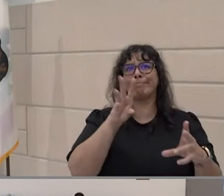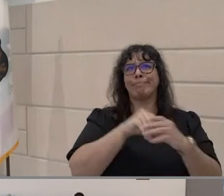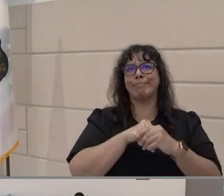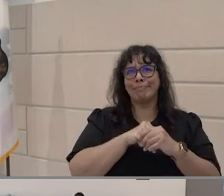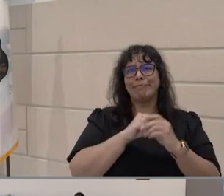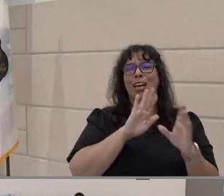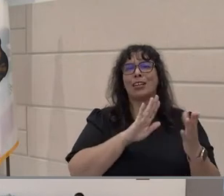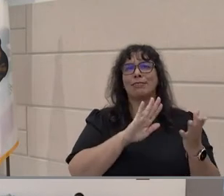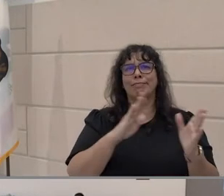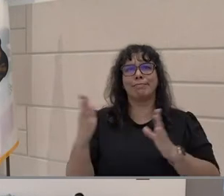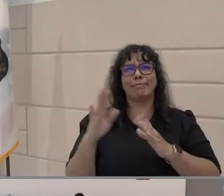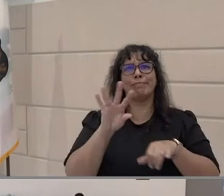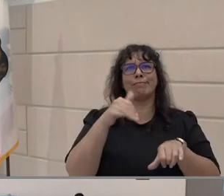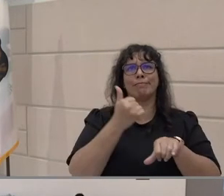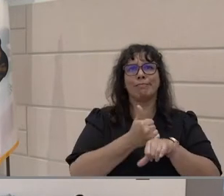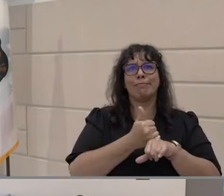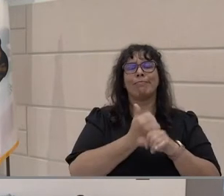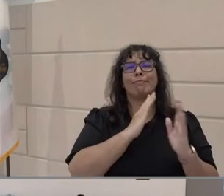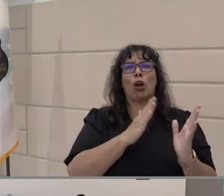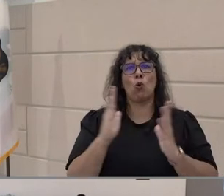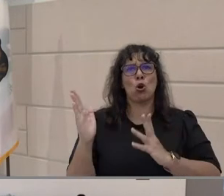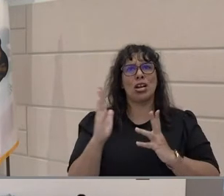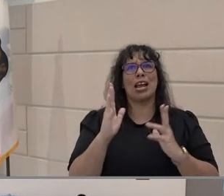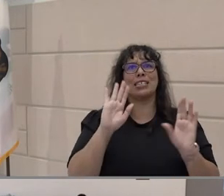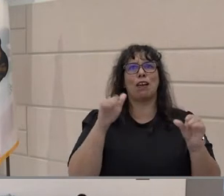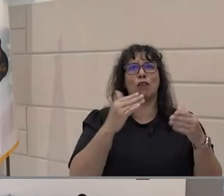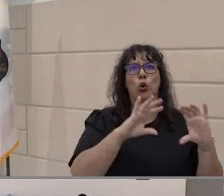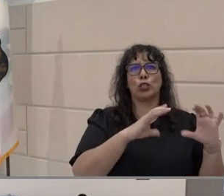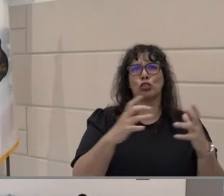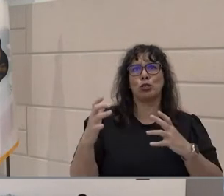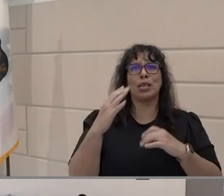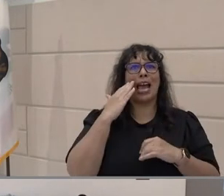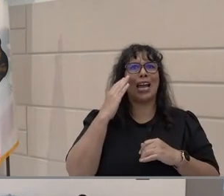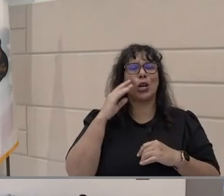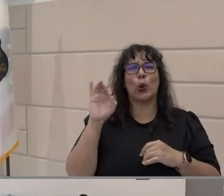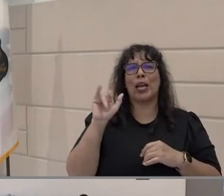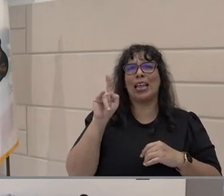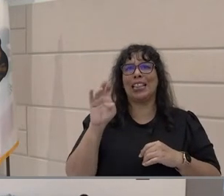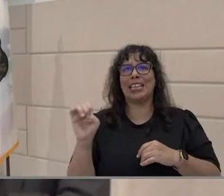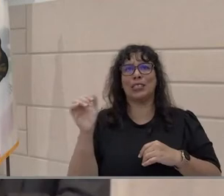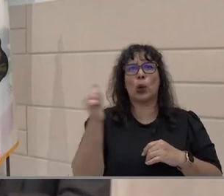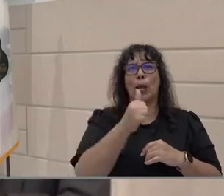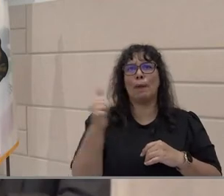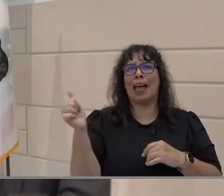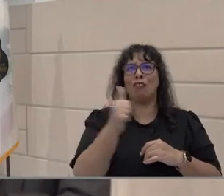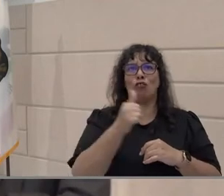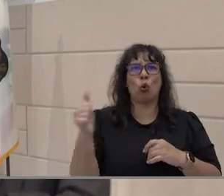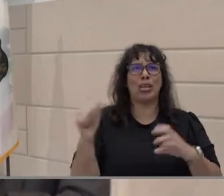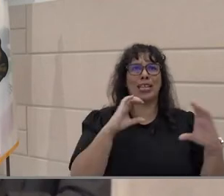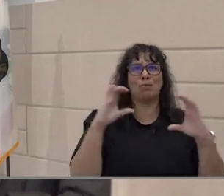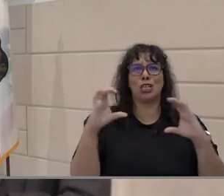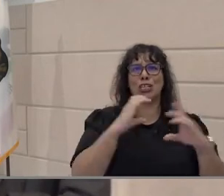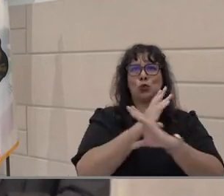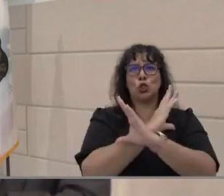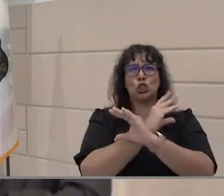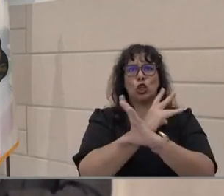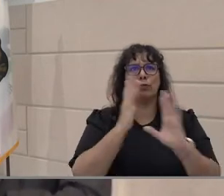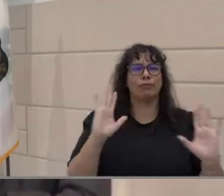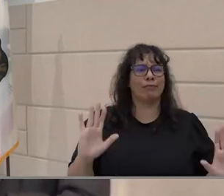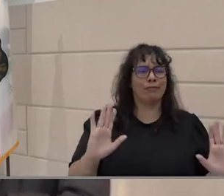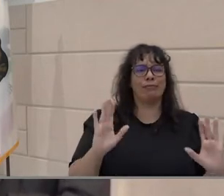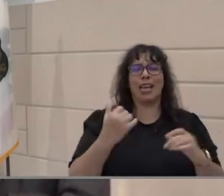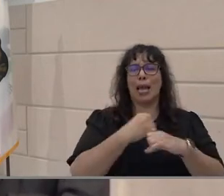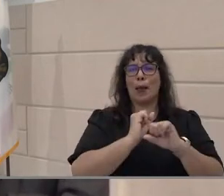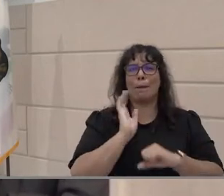បស់អ្នកស្រីយូមីហ្នឹងគឺថាមានការជាប់រវល់ណាស់ក្នុងការប្រម៉ែប្រមូលគ្នាគ្នាម